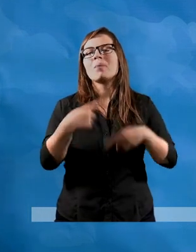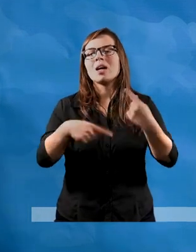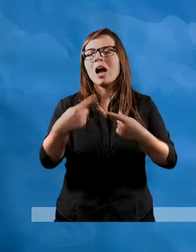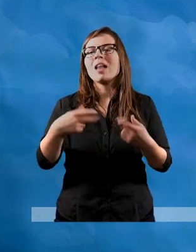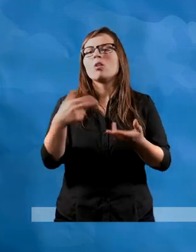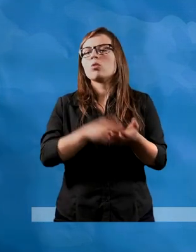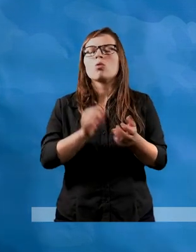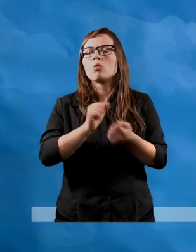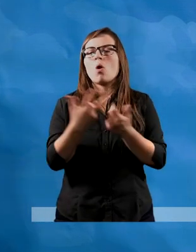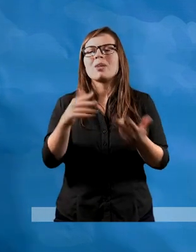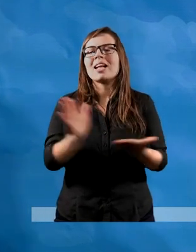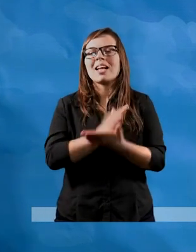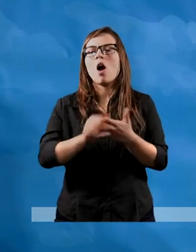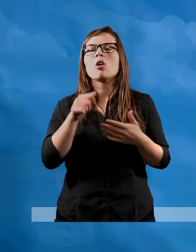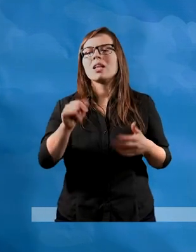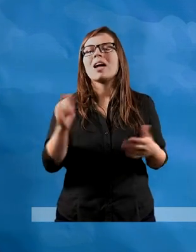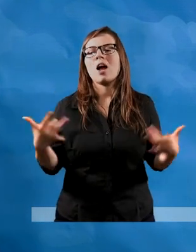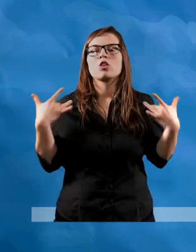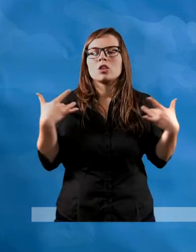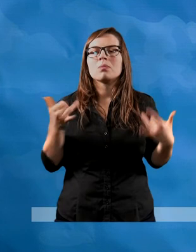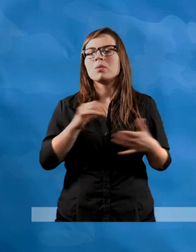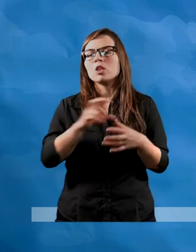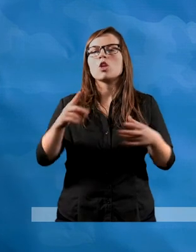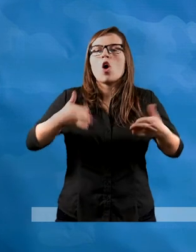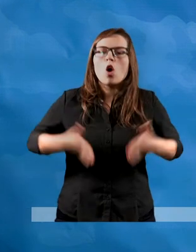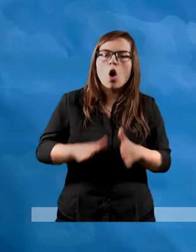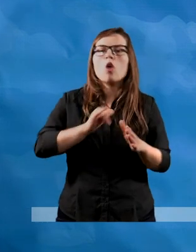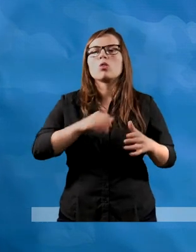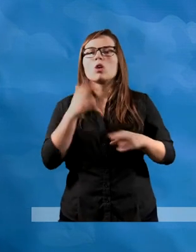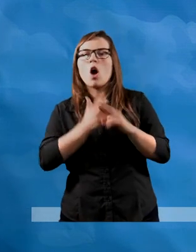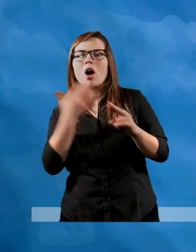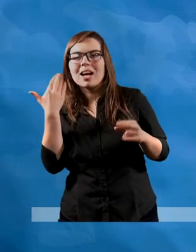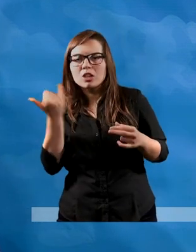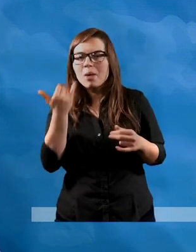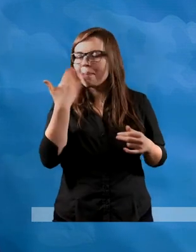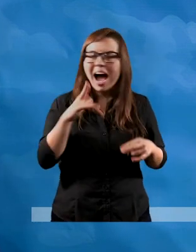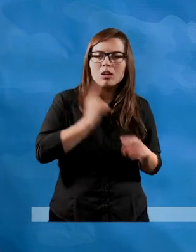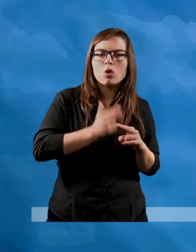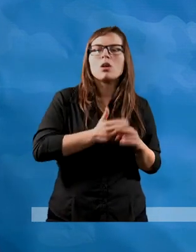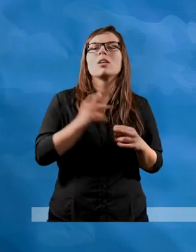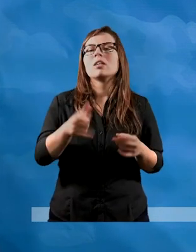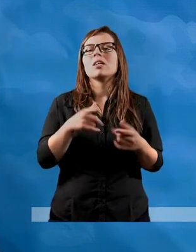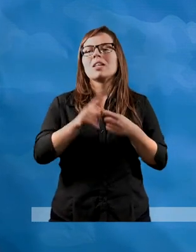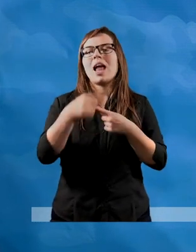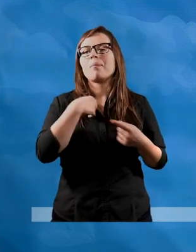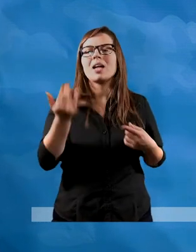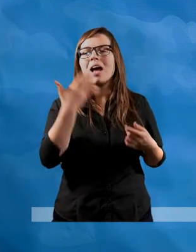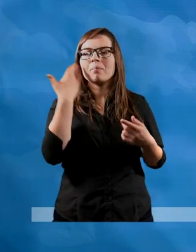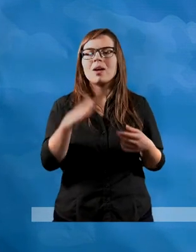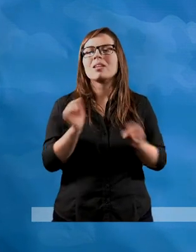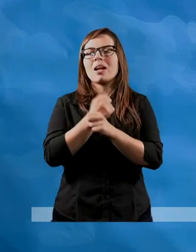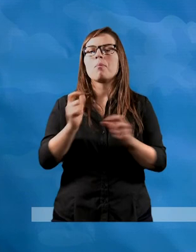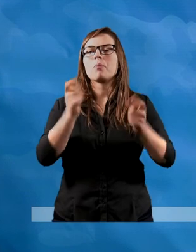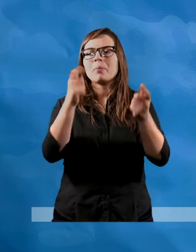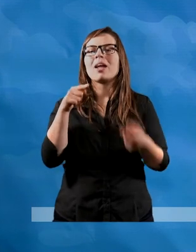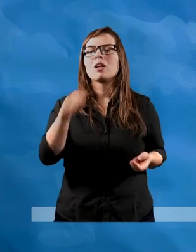które kompletnie nie są zależne tak od tego, jak żyjemy. Rodzą się chore dzieci, bardzo chore. I taki dla mnie najbardziej